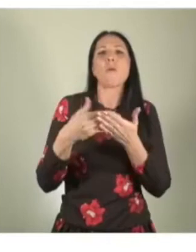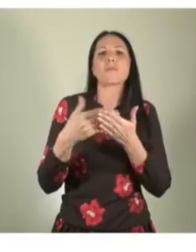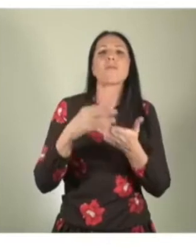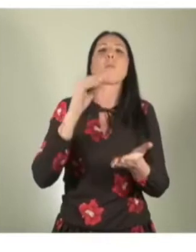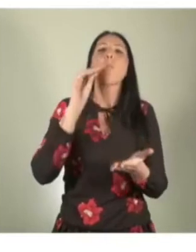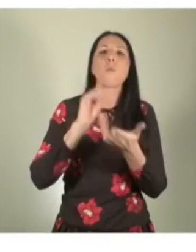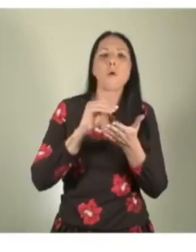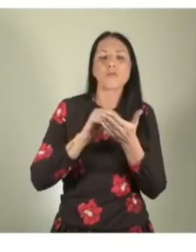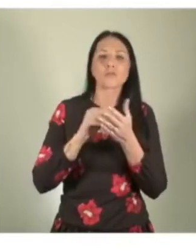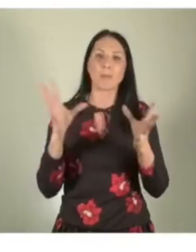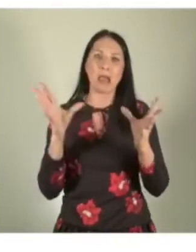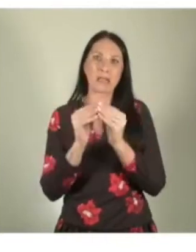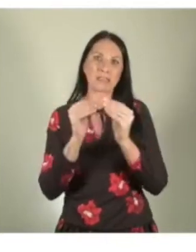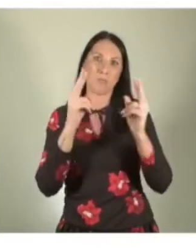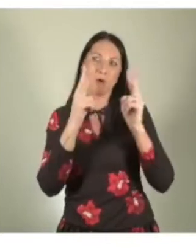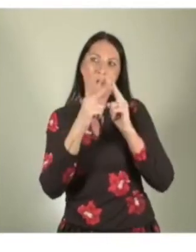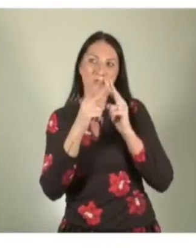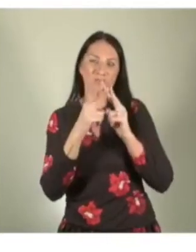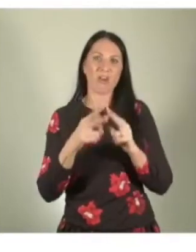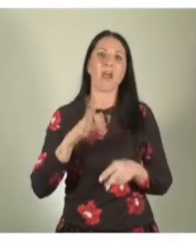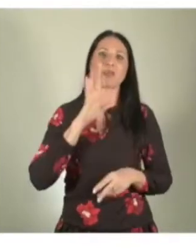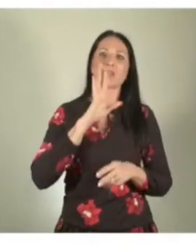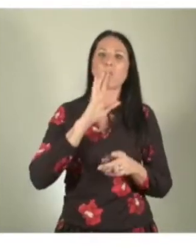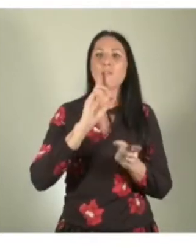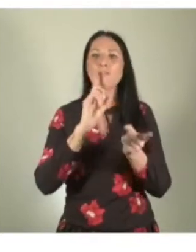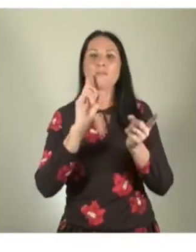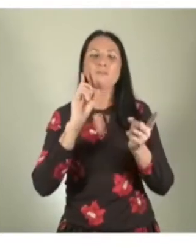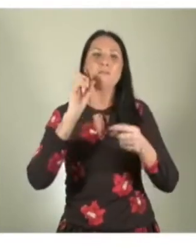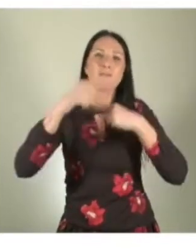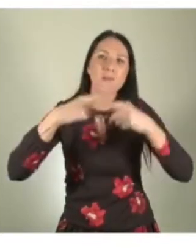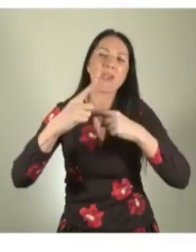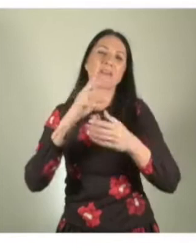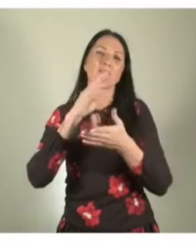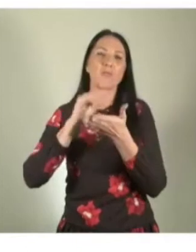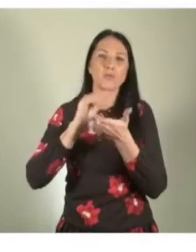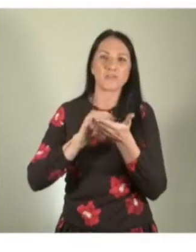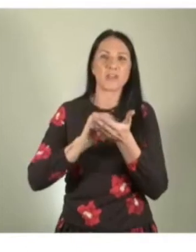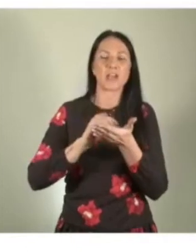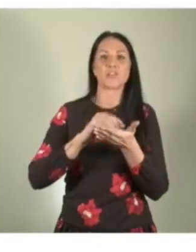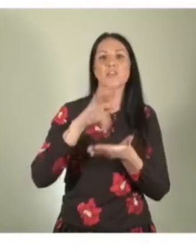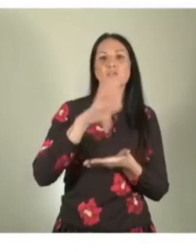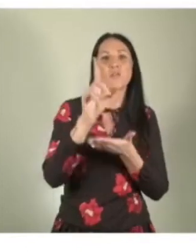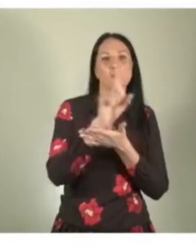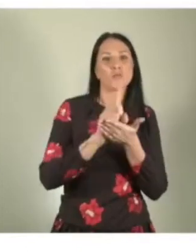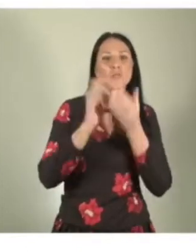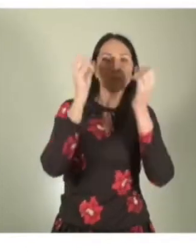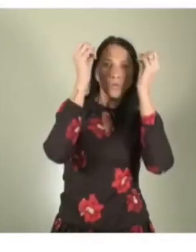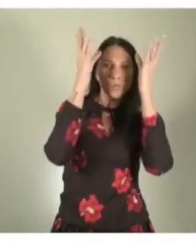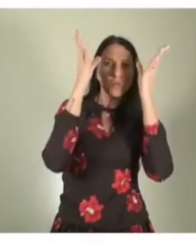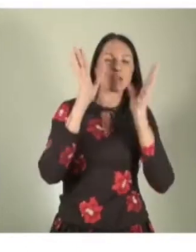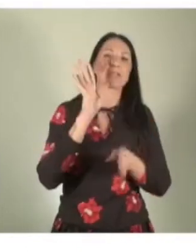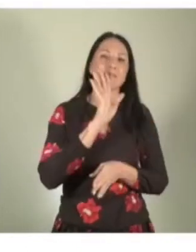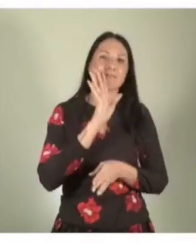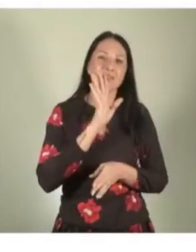potrzeby zacieśnienia wzajemnych kontaktów właśnie oraz wymiany spostrzeżeń i doświadczeń dolnośląskich środowisk kulturalnych. Stąd też